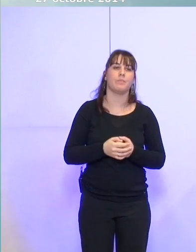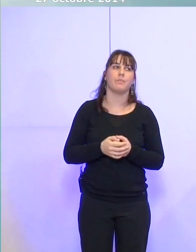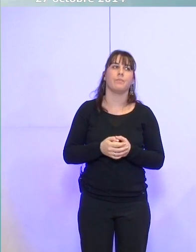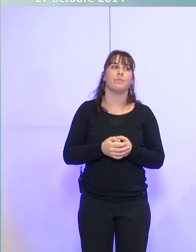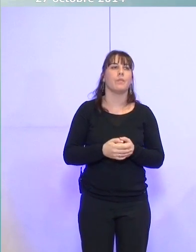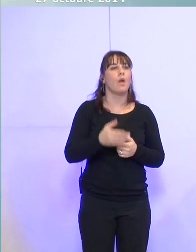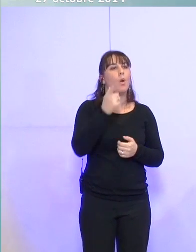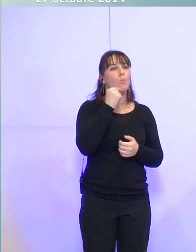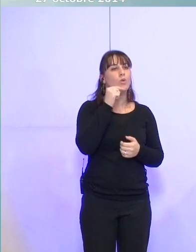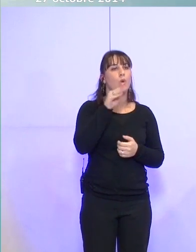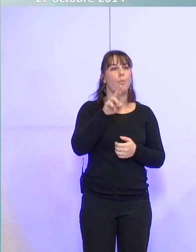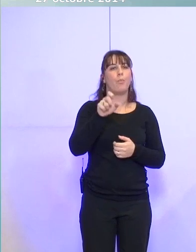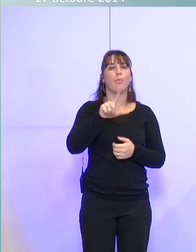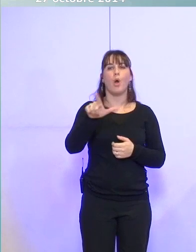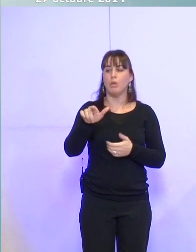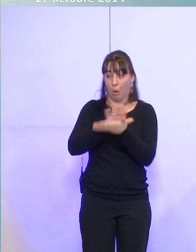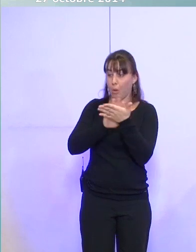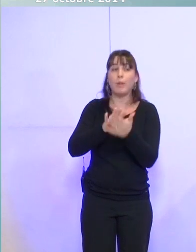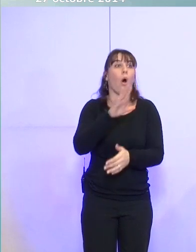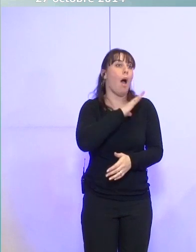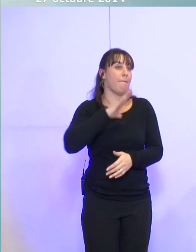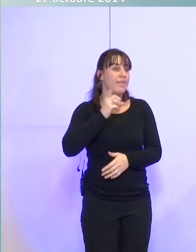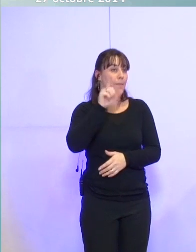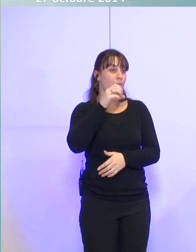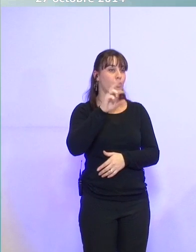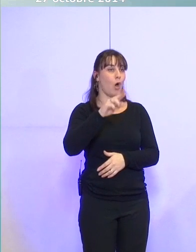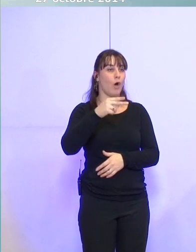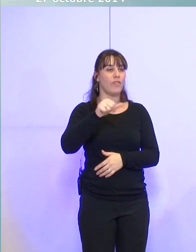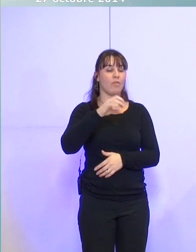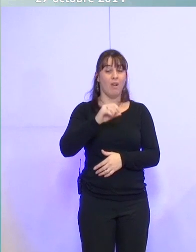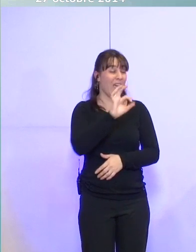Merci, Monsieur Breuil. Non, Madame Dornano, excusez-moi. Eh oui, je suis là ce soir, vous voyez.